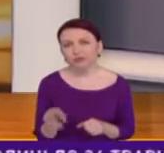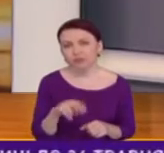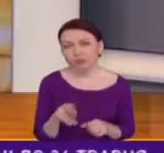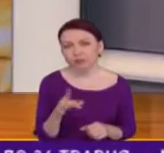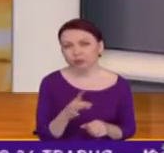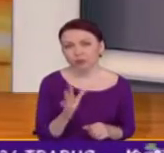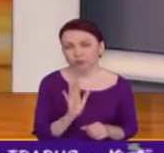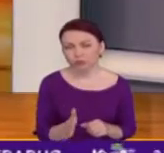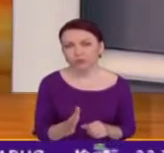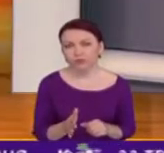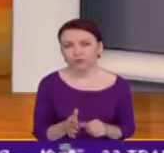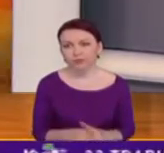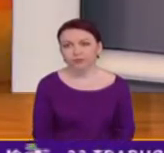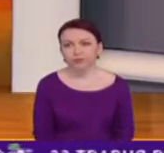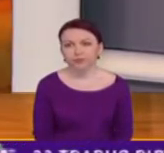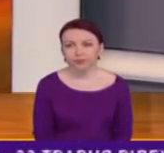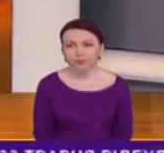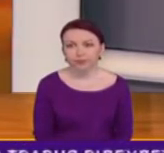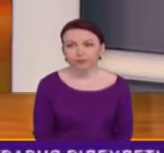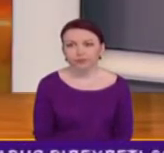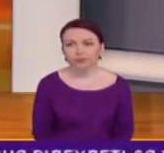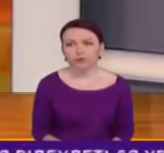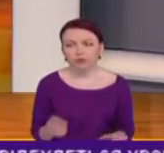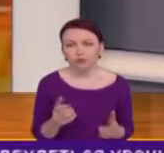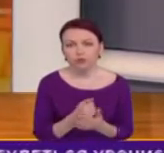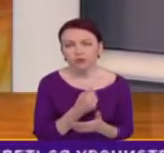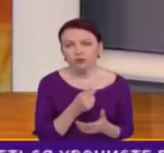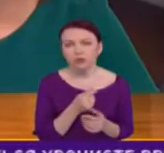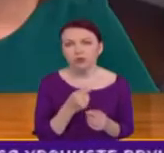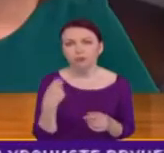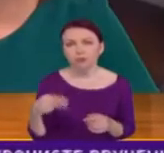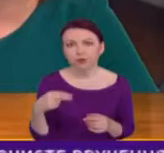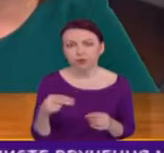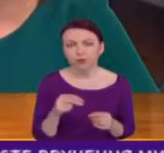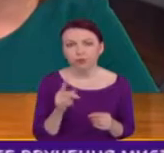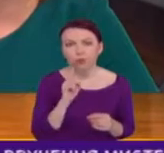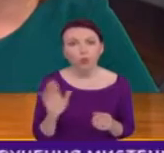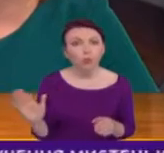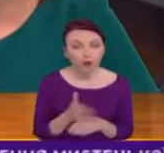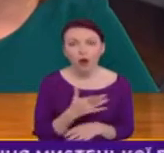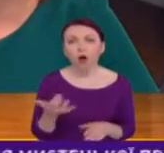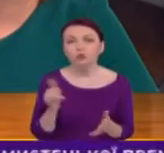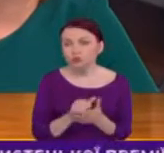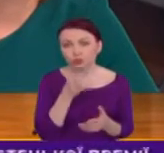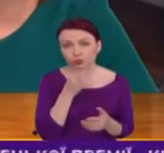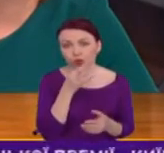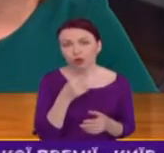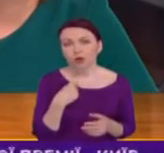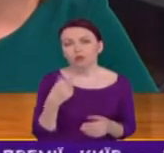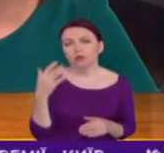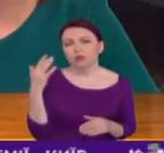вони не попадають в розрив, і тому ми звертались до Київпостранця. Київпостранця виручав нас Тому що коли ми зробили аналіз, ми зрозуміли,